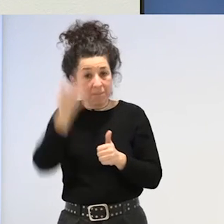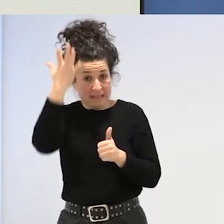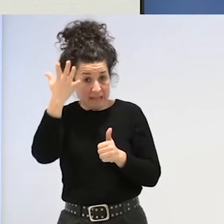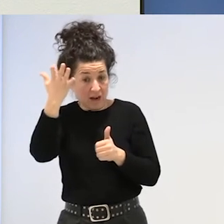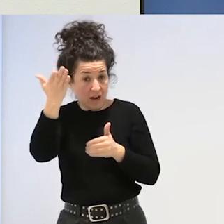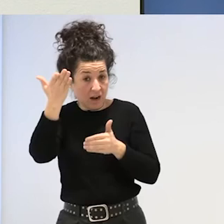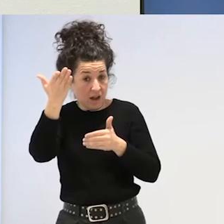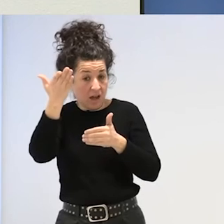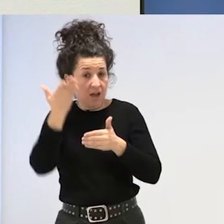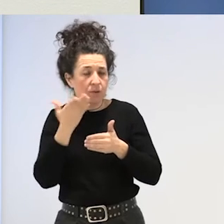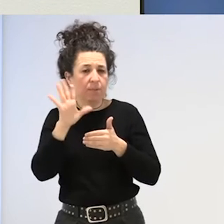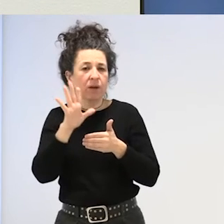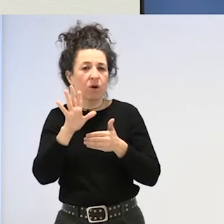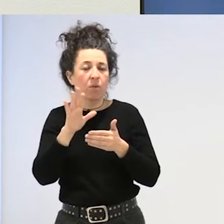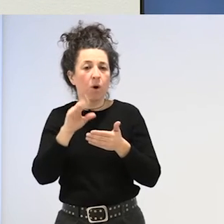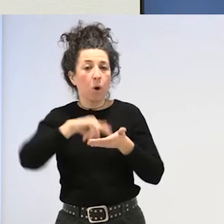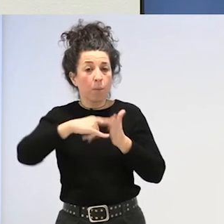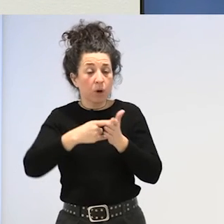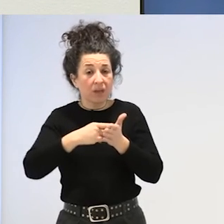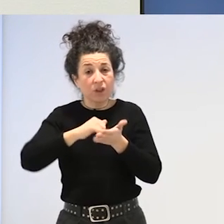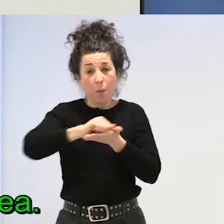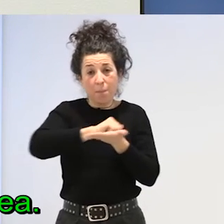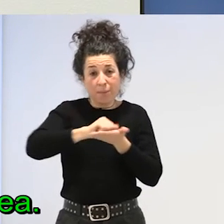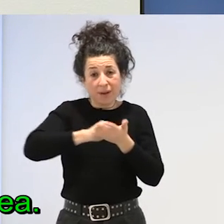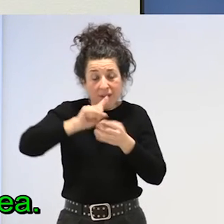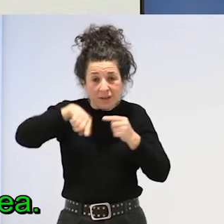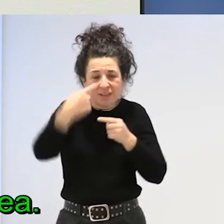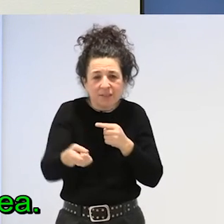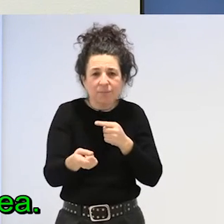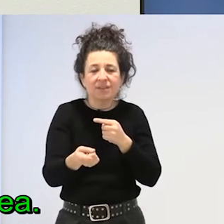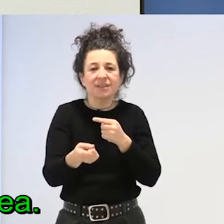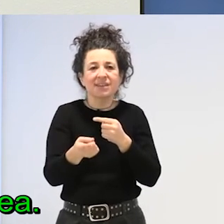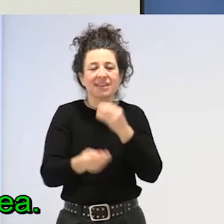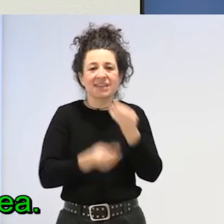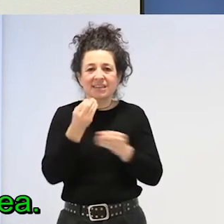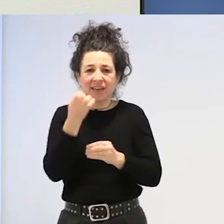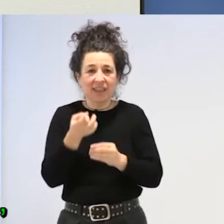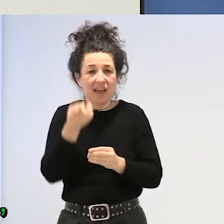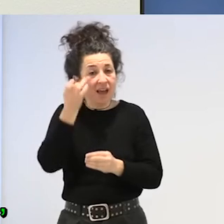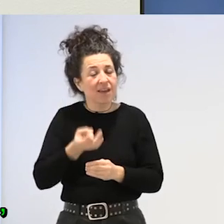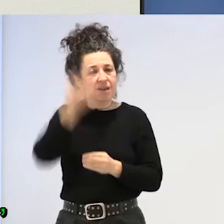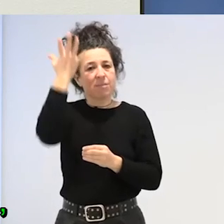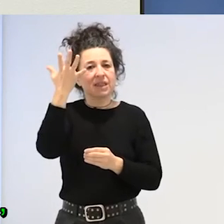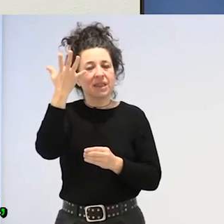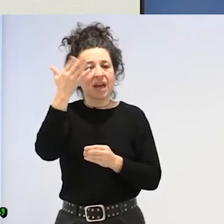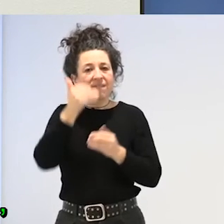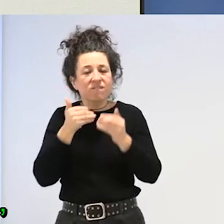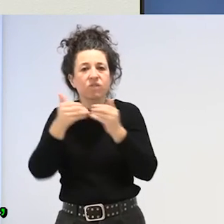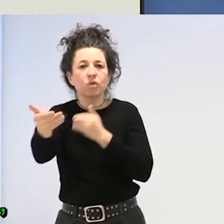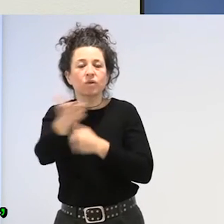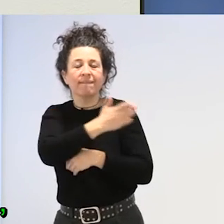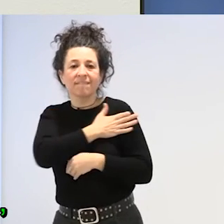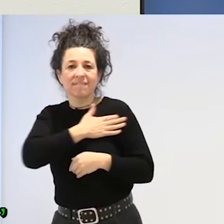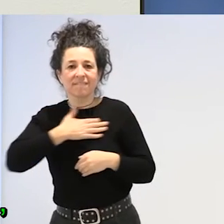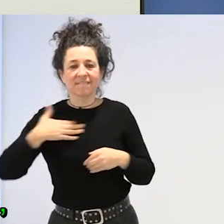baina ziburrak eta gero egiten dena da etorkizun desiragarriak asmatzea. Hau da, zer da